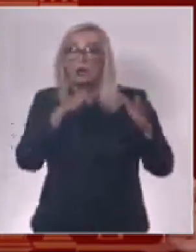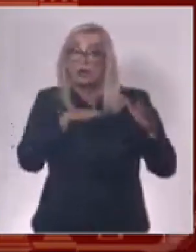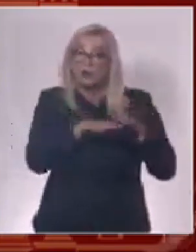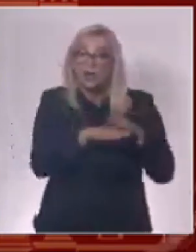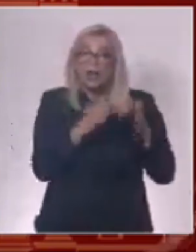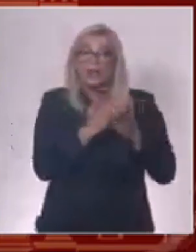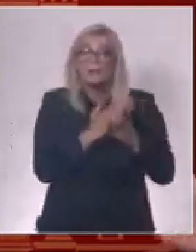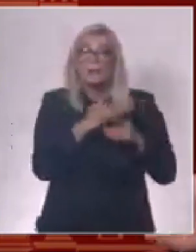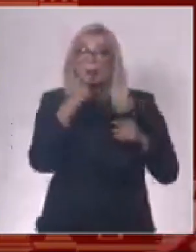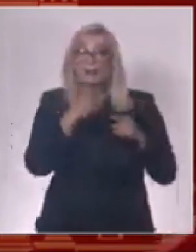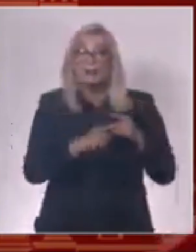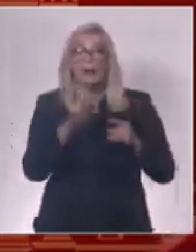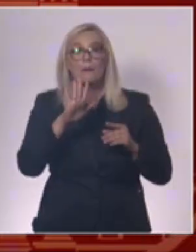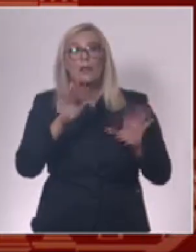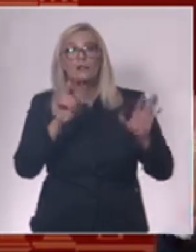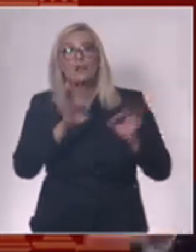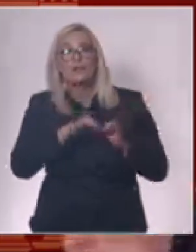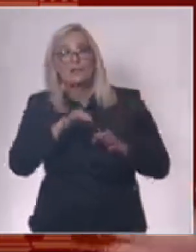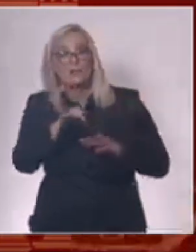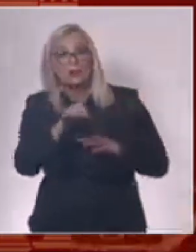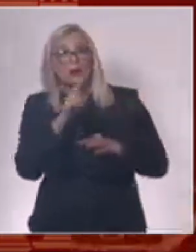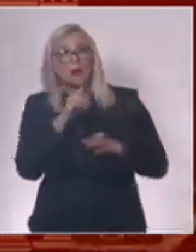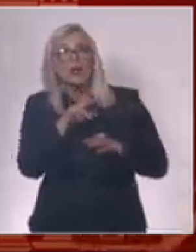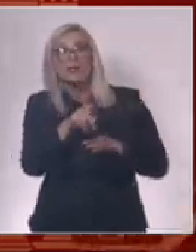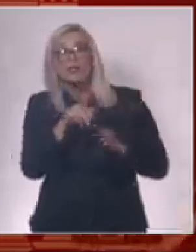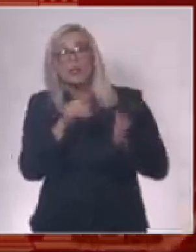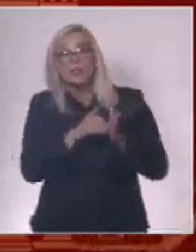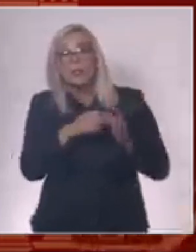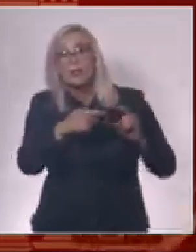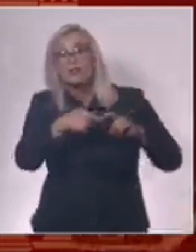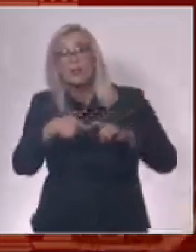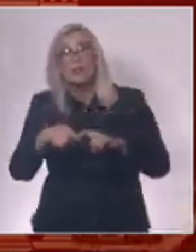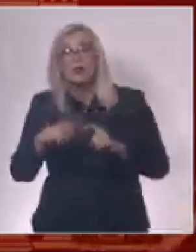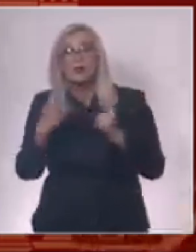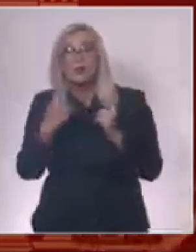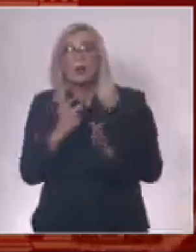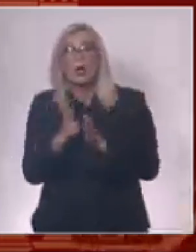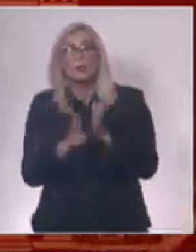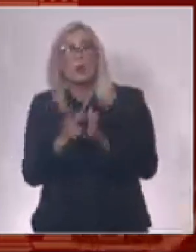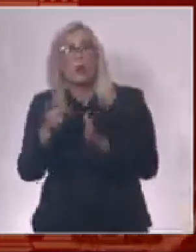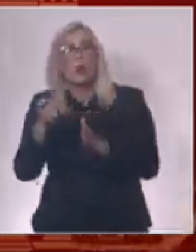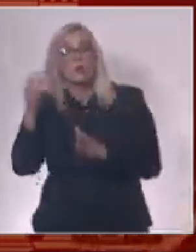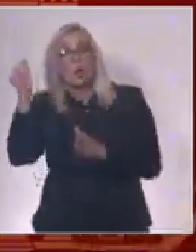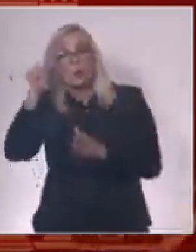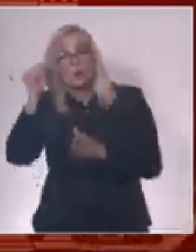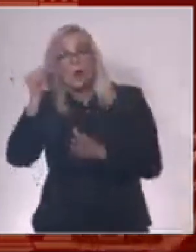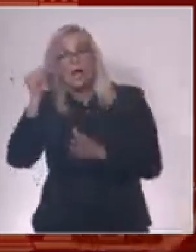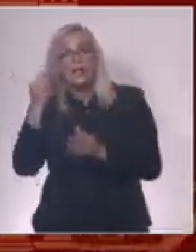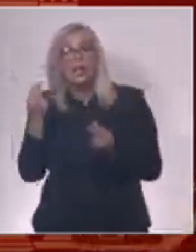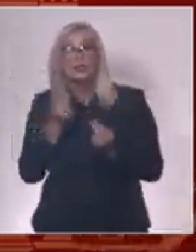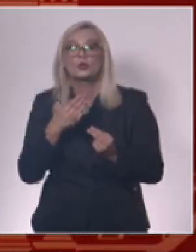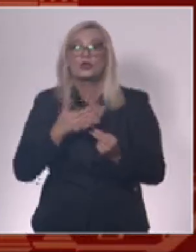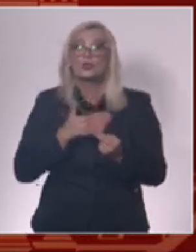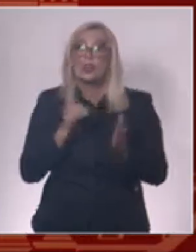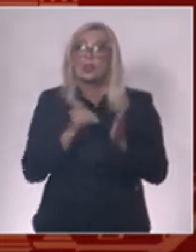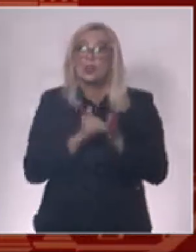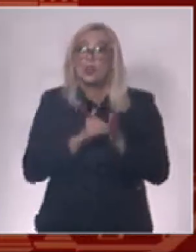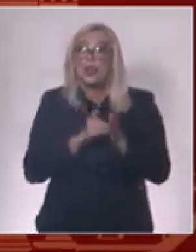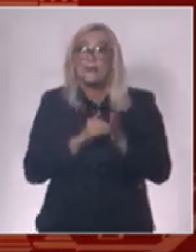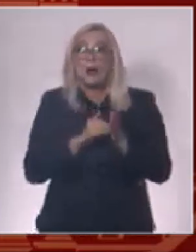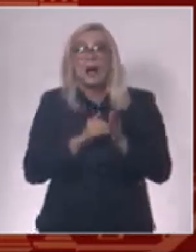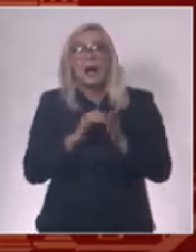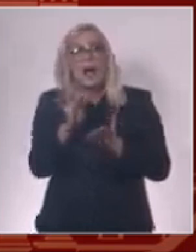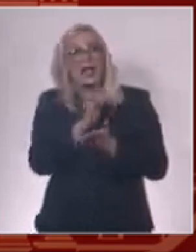оние 5-6 километра со кои што ќе треба истиот да се поврзе со веќе постоечката пруга од бугарска страна, затоа што нас ни треба целиот